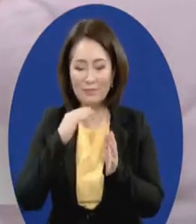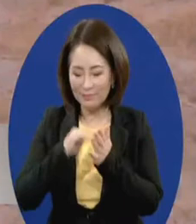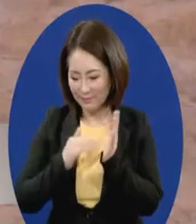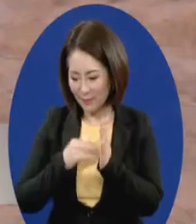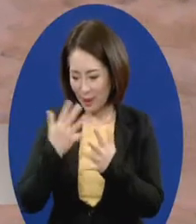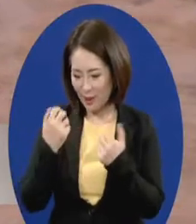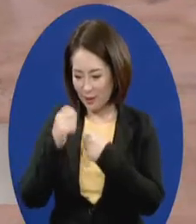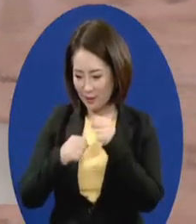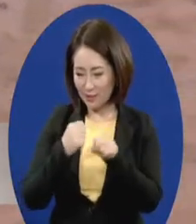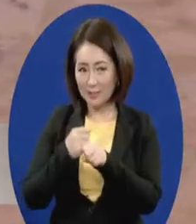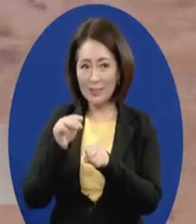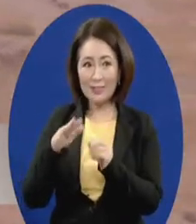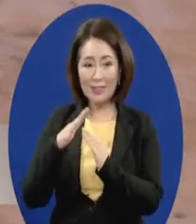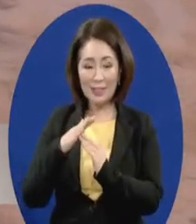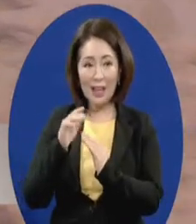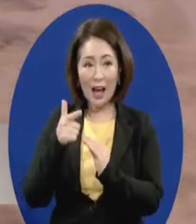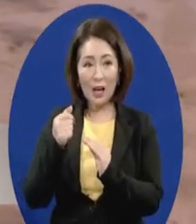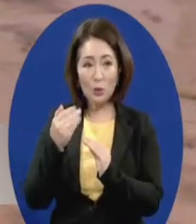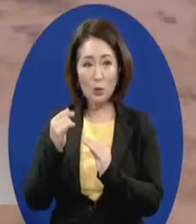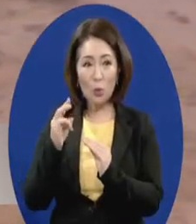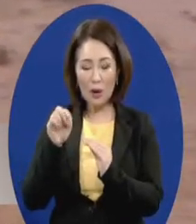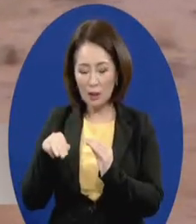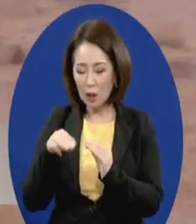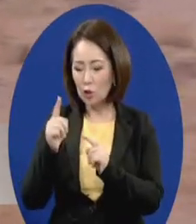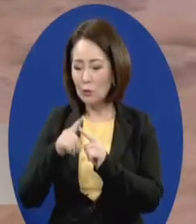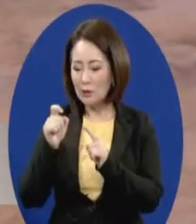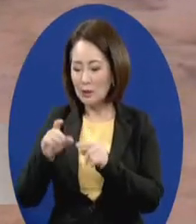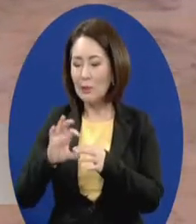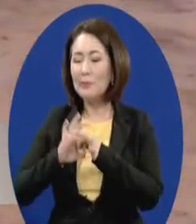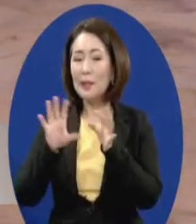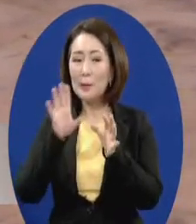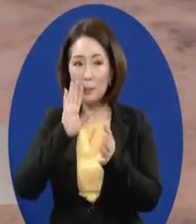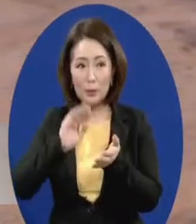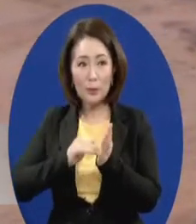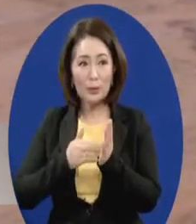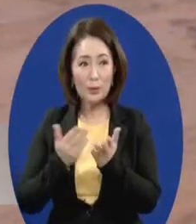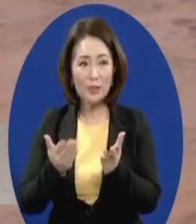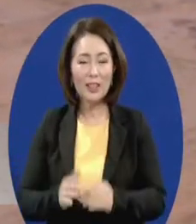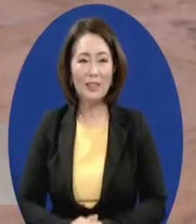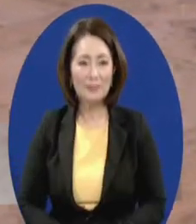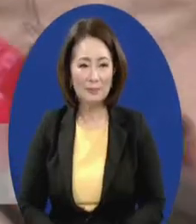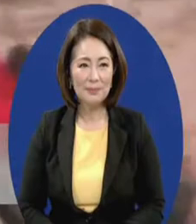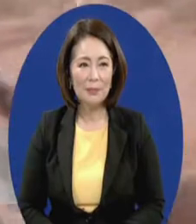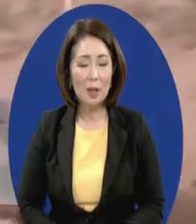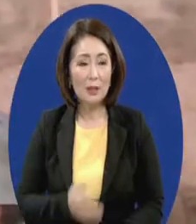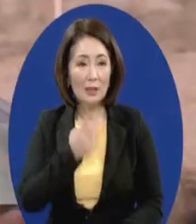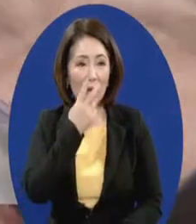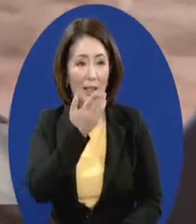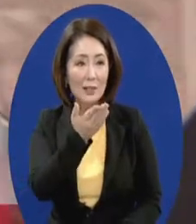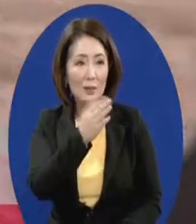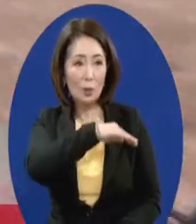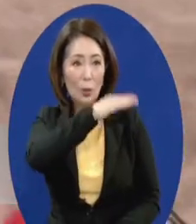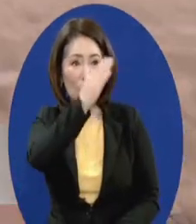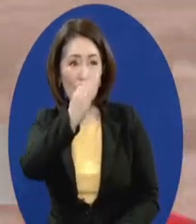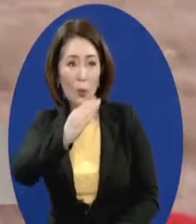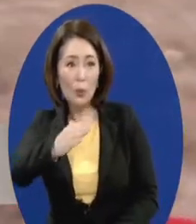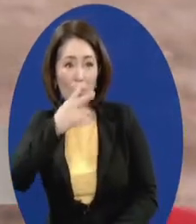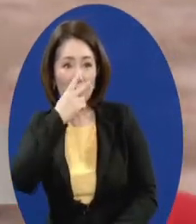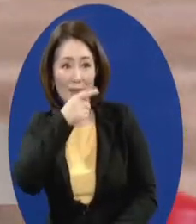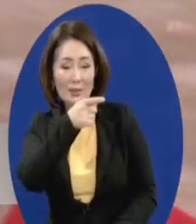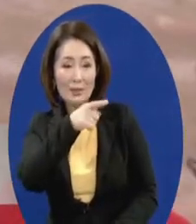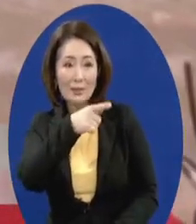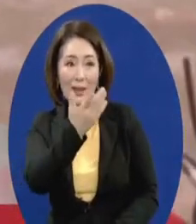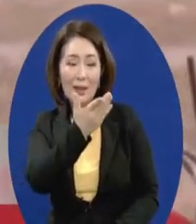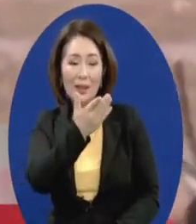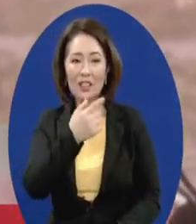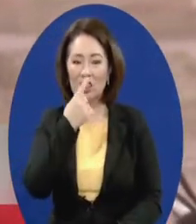жил гатсан Гашуун Сухатын төмөр замыг ашиглалтанд оруулахар төлөвлөд байгаа юм. Энэ одоо харагдаж байгаа одоо уул шиг зүйлэл